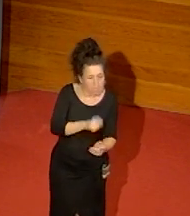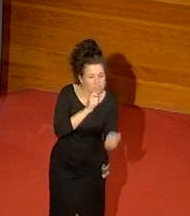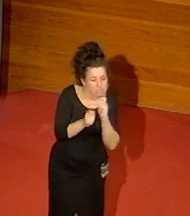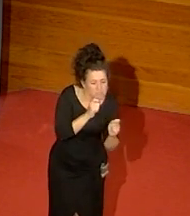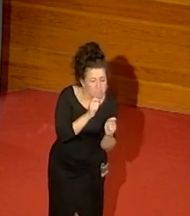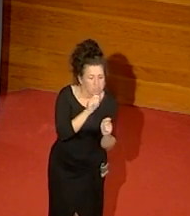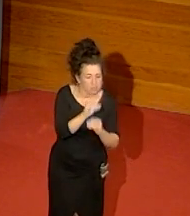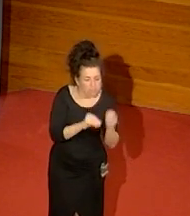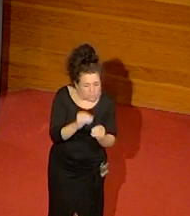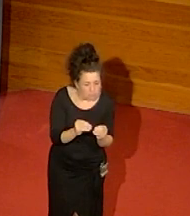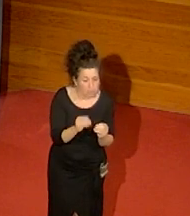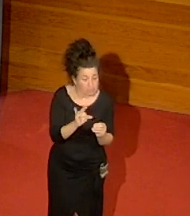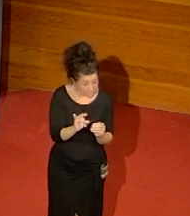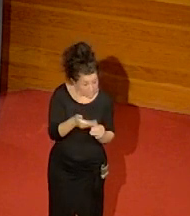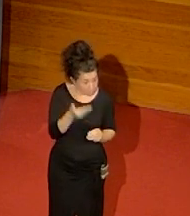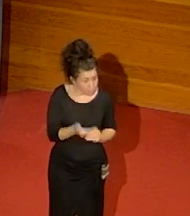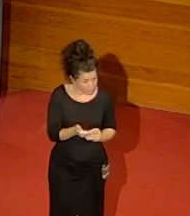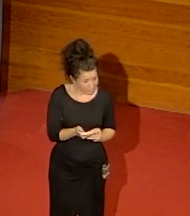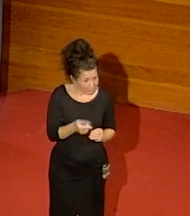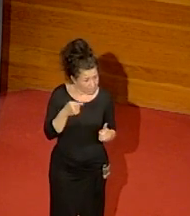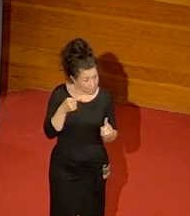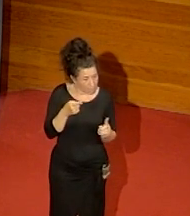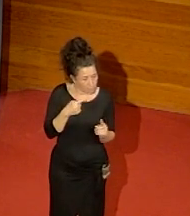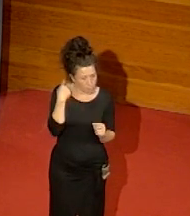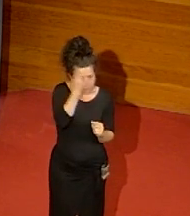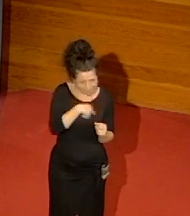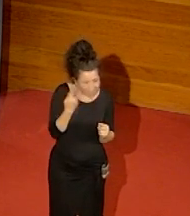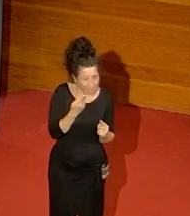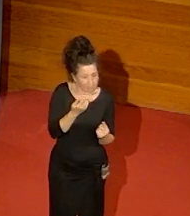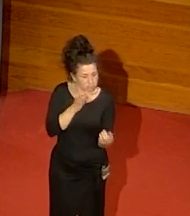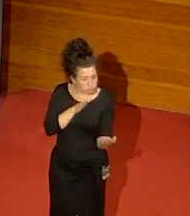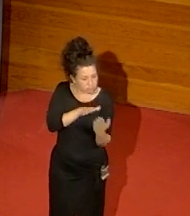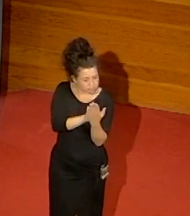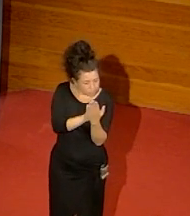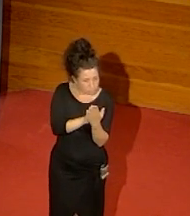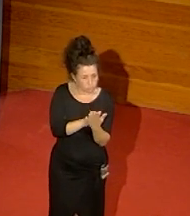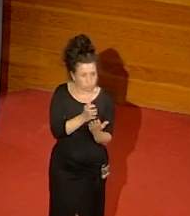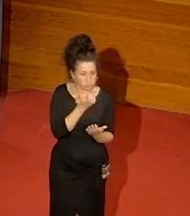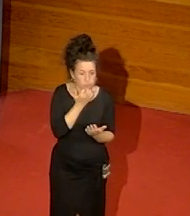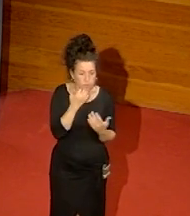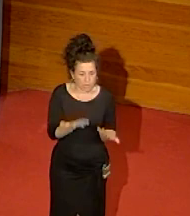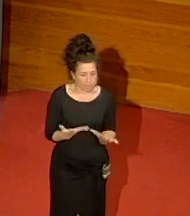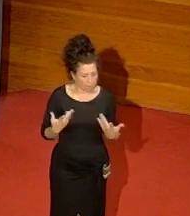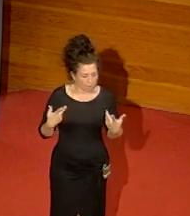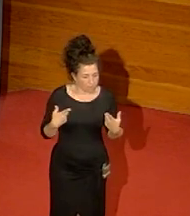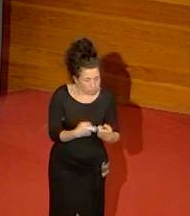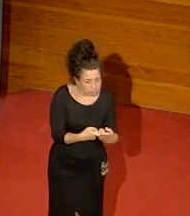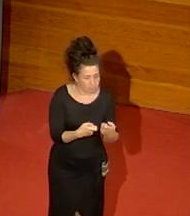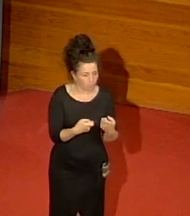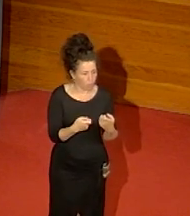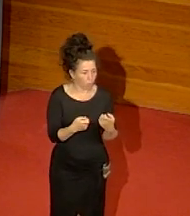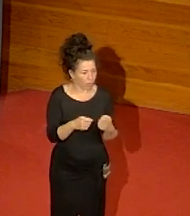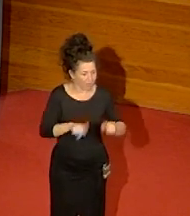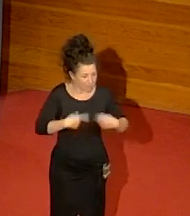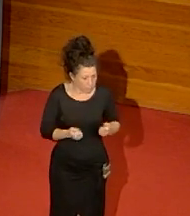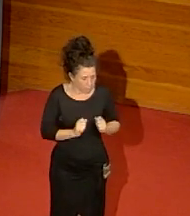hori oso oso importantea da, historiak kontatzea aurpegia jartzea, ez, gerrak, ez dakit, hondamendi naturalak,